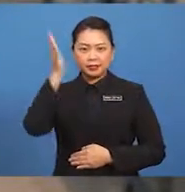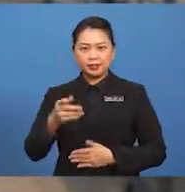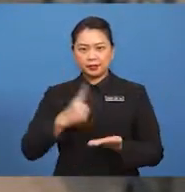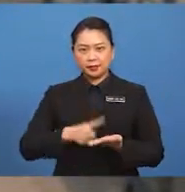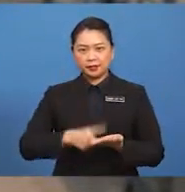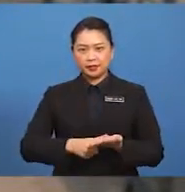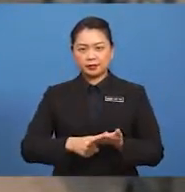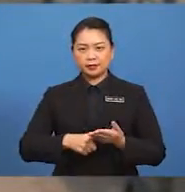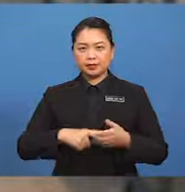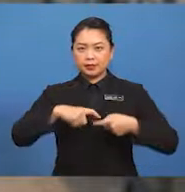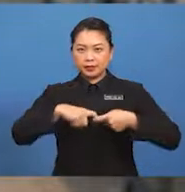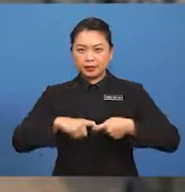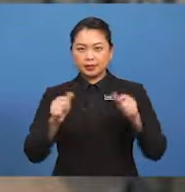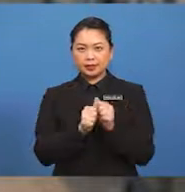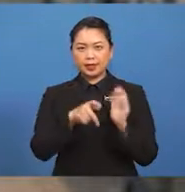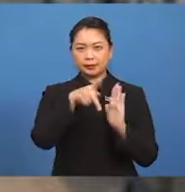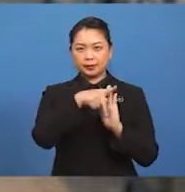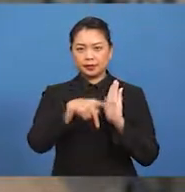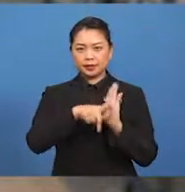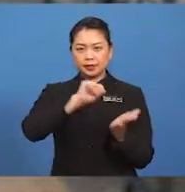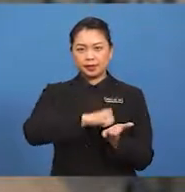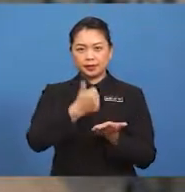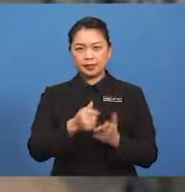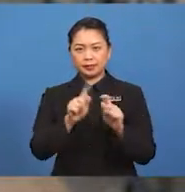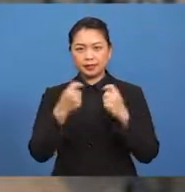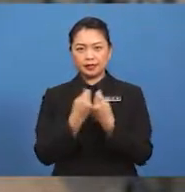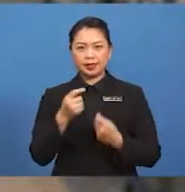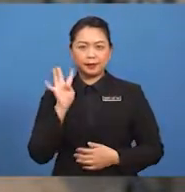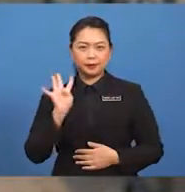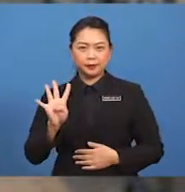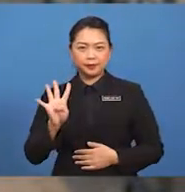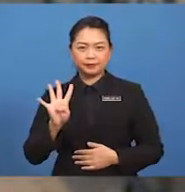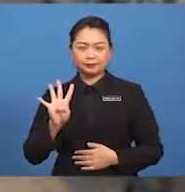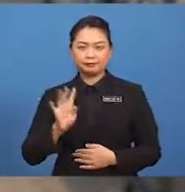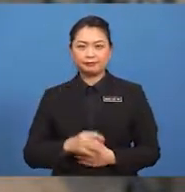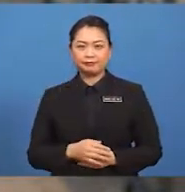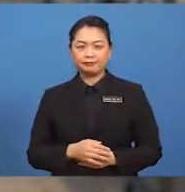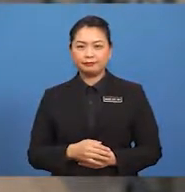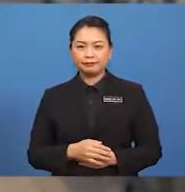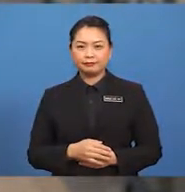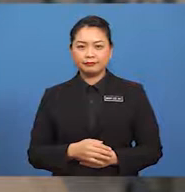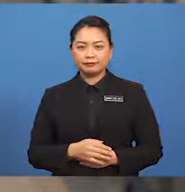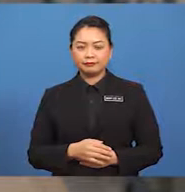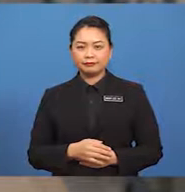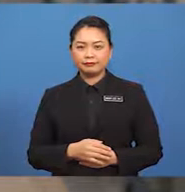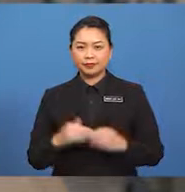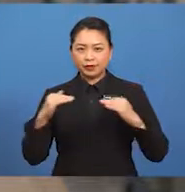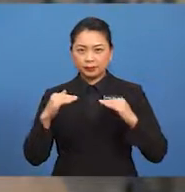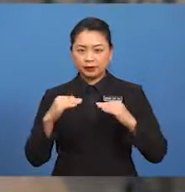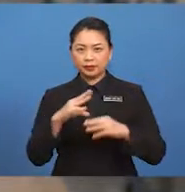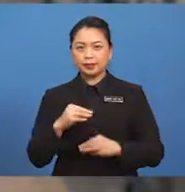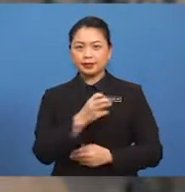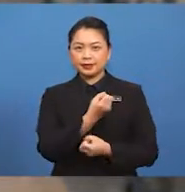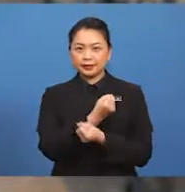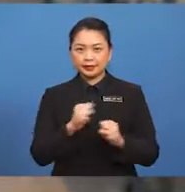membincangkan berkaitan dengan prinsip perakaunan tingkatan 4, modul pelarasan pada tarikh imbangan dan